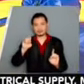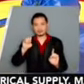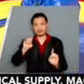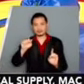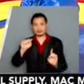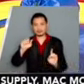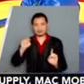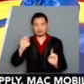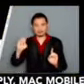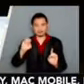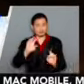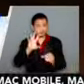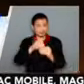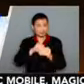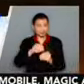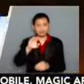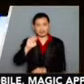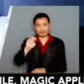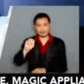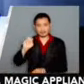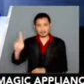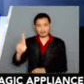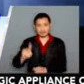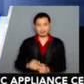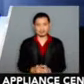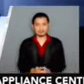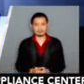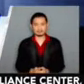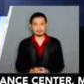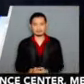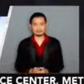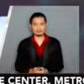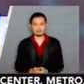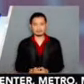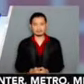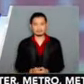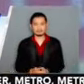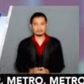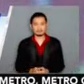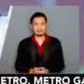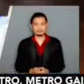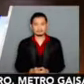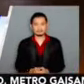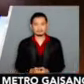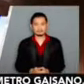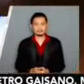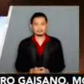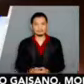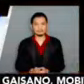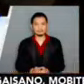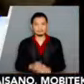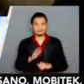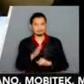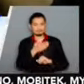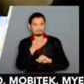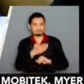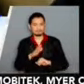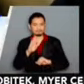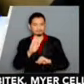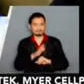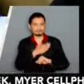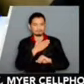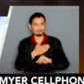Magpakailanman. Kaya mo, anak. Deserve ng world marinig ang boses mo. Yan ang Papa's Boy,